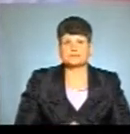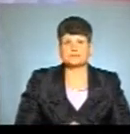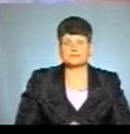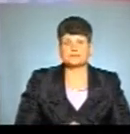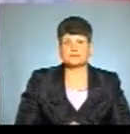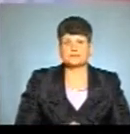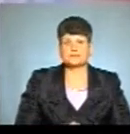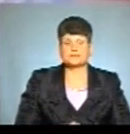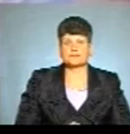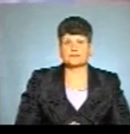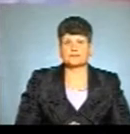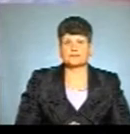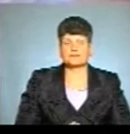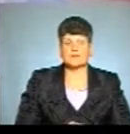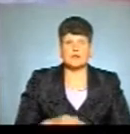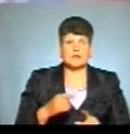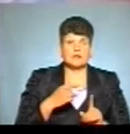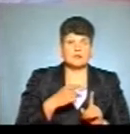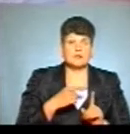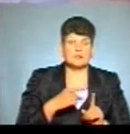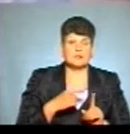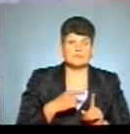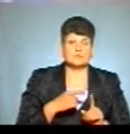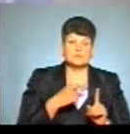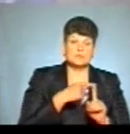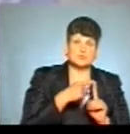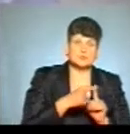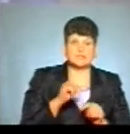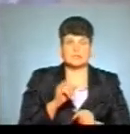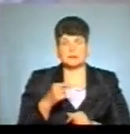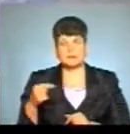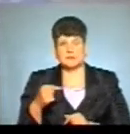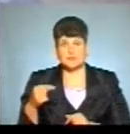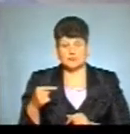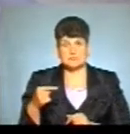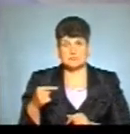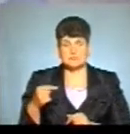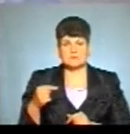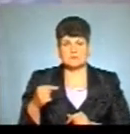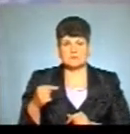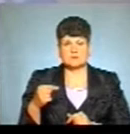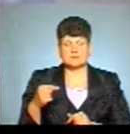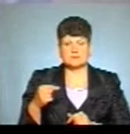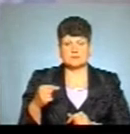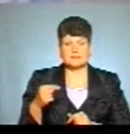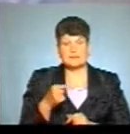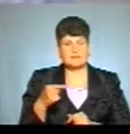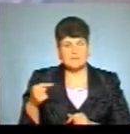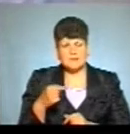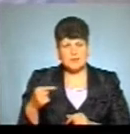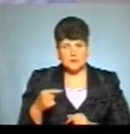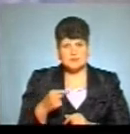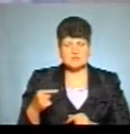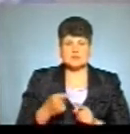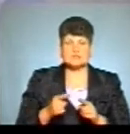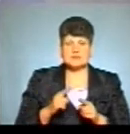Стосовно недоліків і позитивів змішаної системи, ну, мабуть, спершу недоліки. Тут, коли говорять про недоліки, то в першу